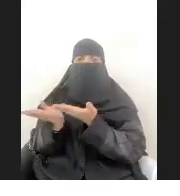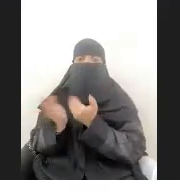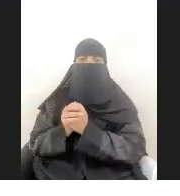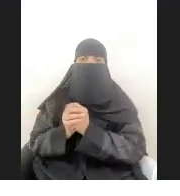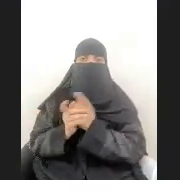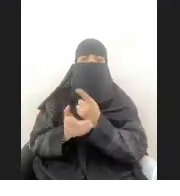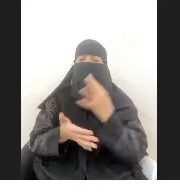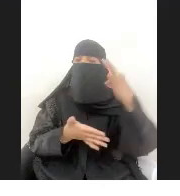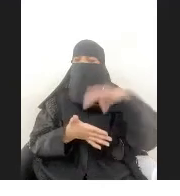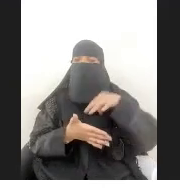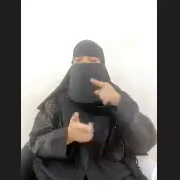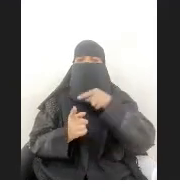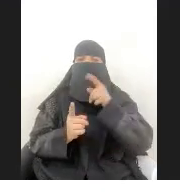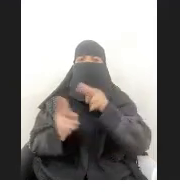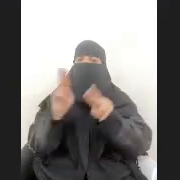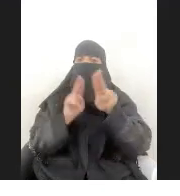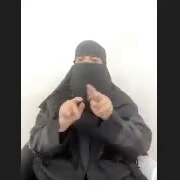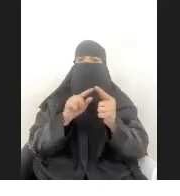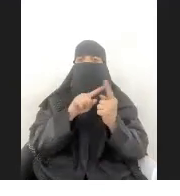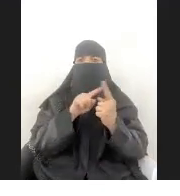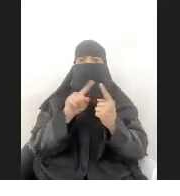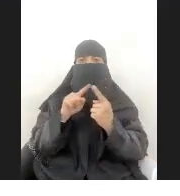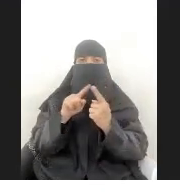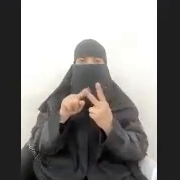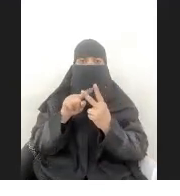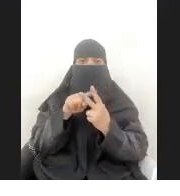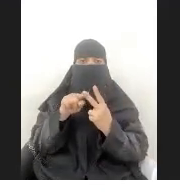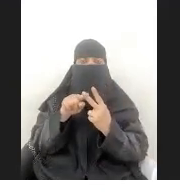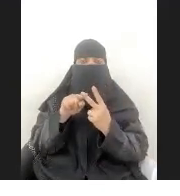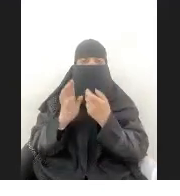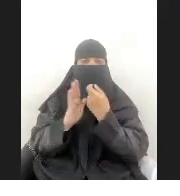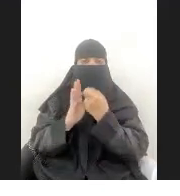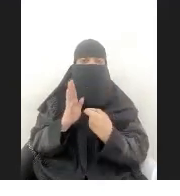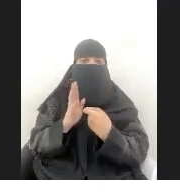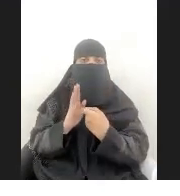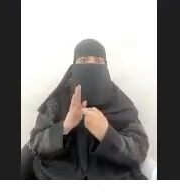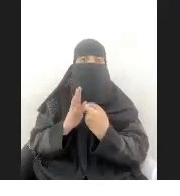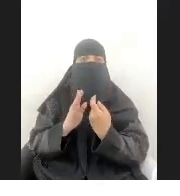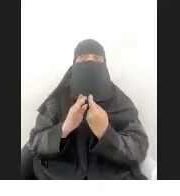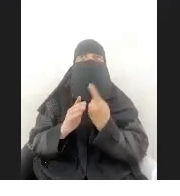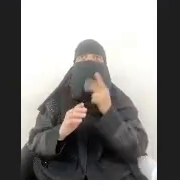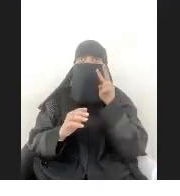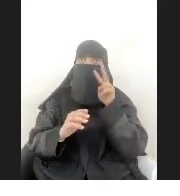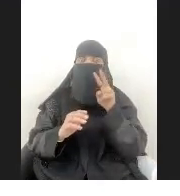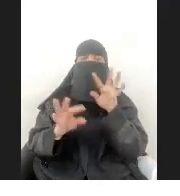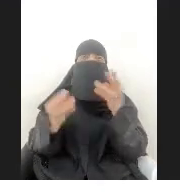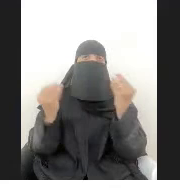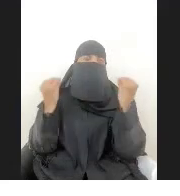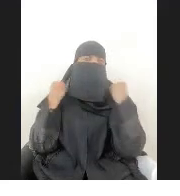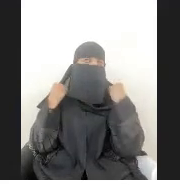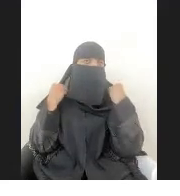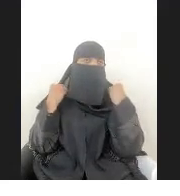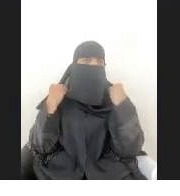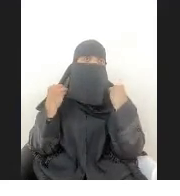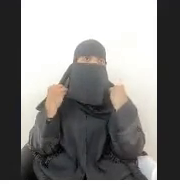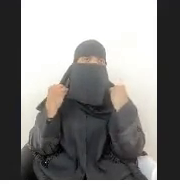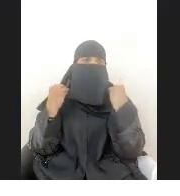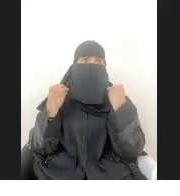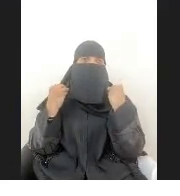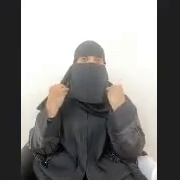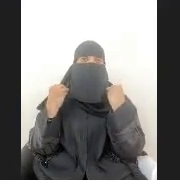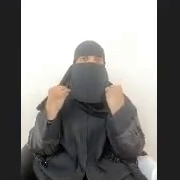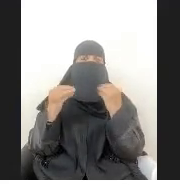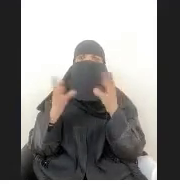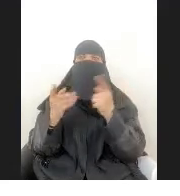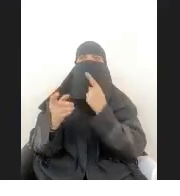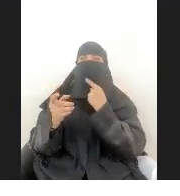تعرفوا إيش طلابكم حبوا في التعلم عن بعد، فممكن إنه هذه الأنشطة تستمروا عليها، وإيش مرة اشتاقوا للمدرسة